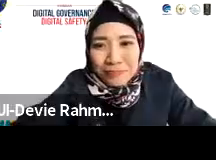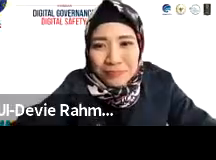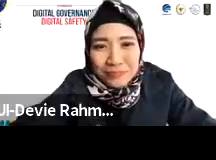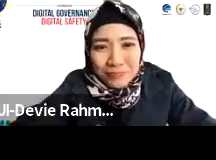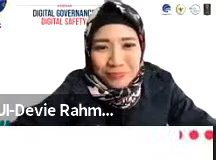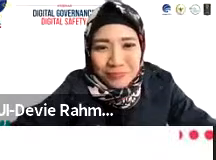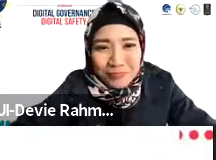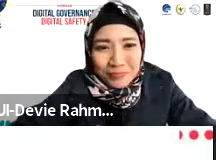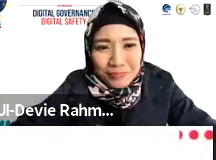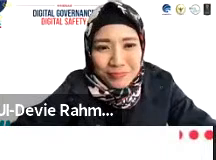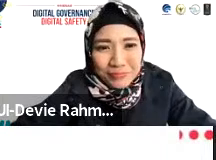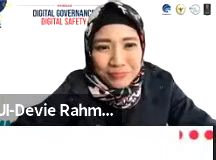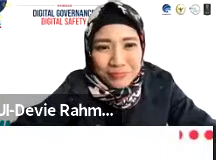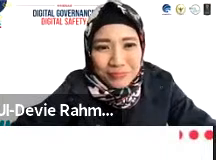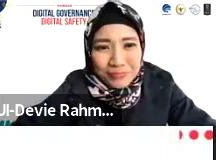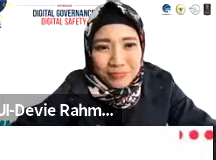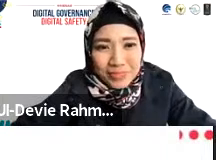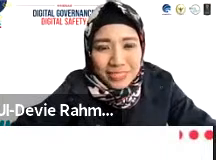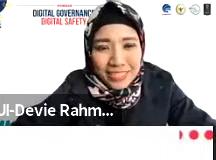berikutnya.